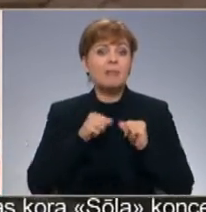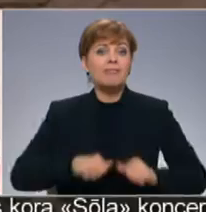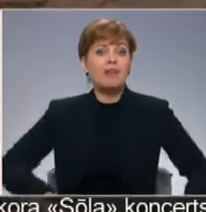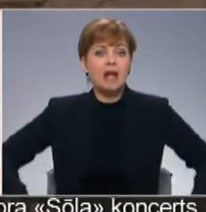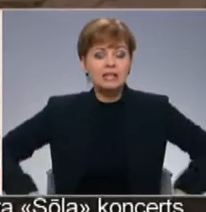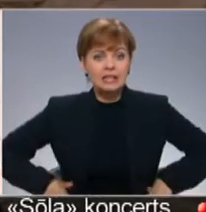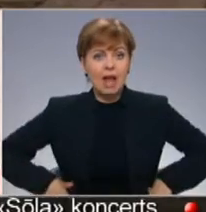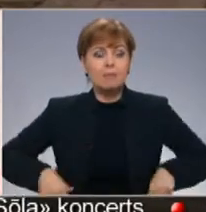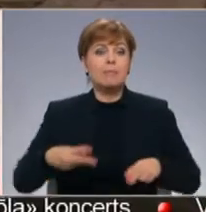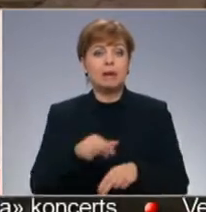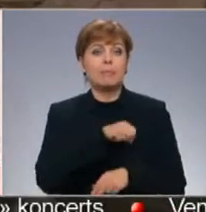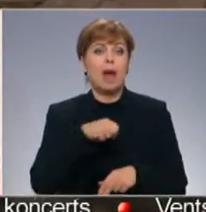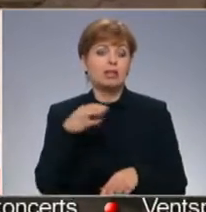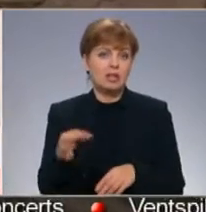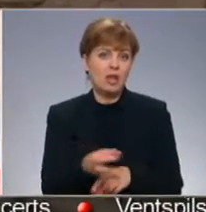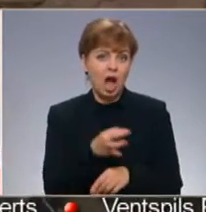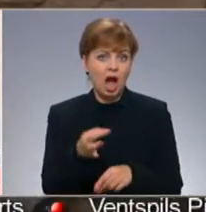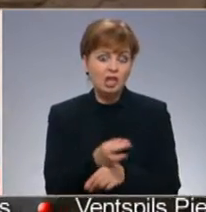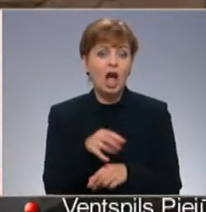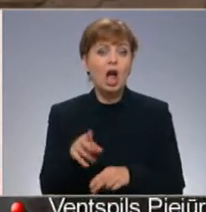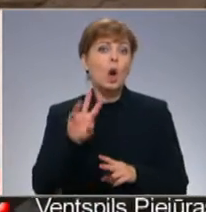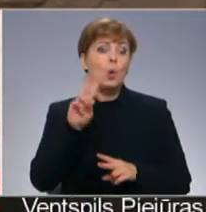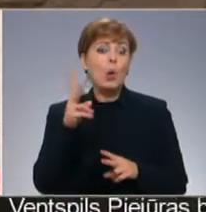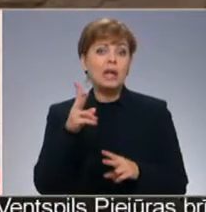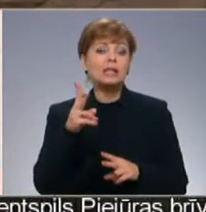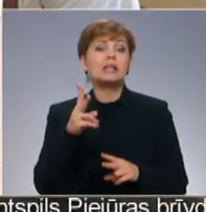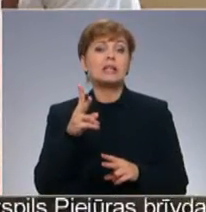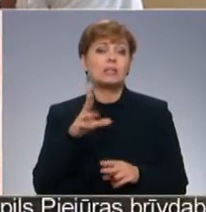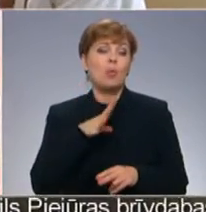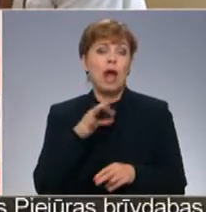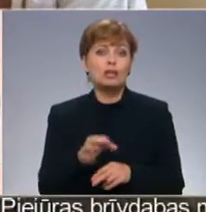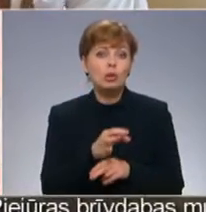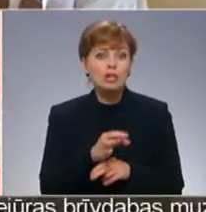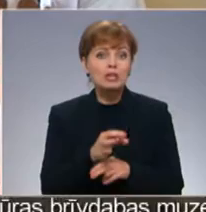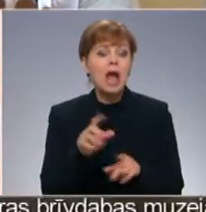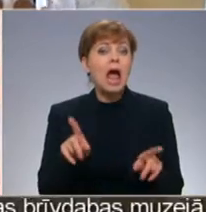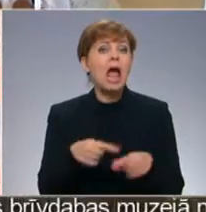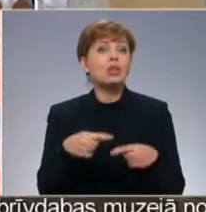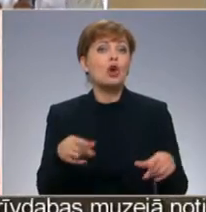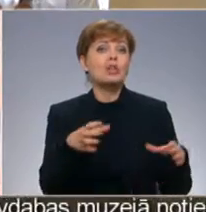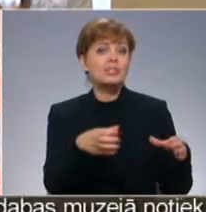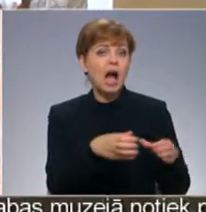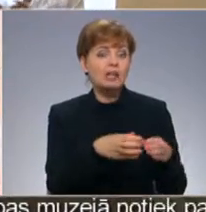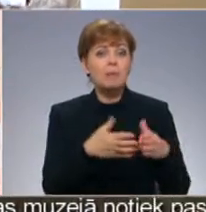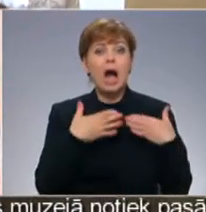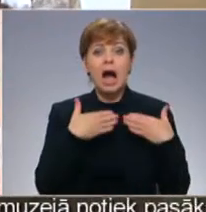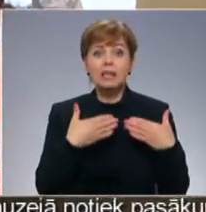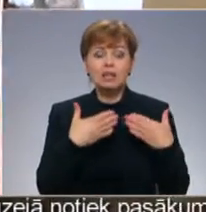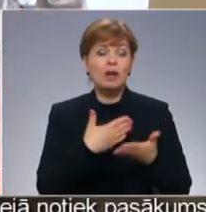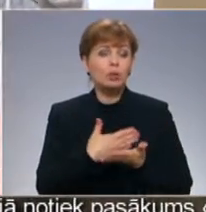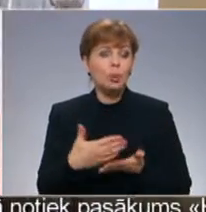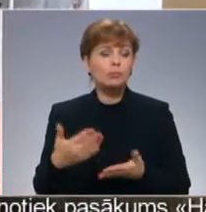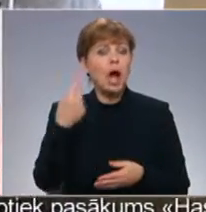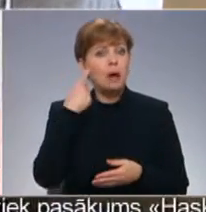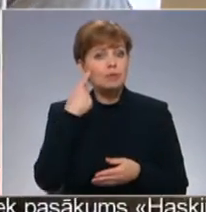es pati darināju. Šitas jau otrais kreklis, ko es esmu izšujusi. Etnogrāfiskais ansamblis aktīvi turpina